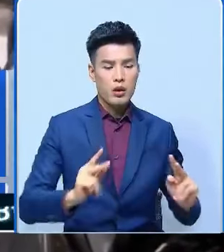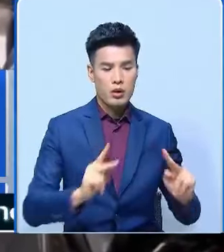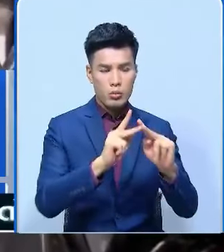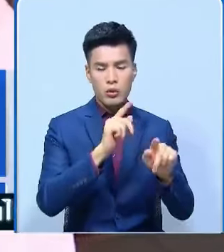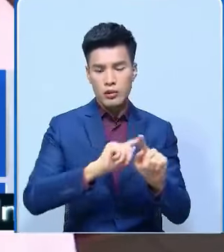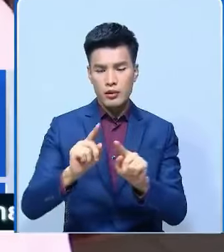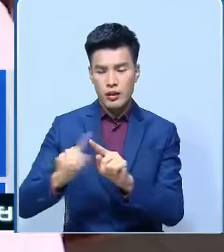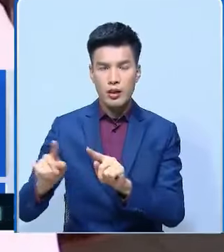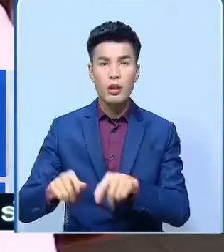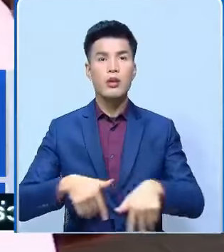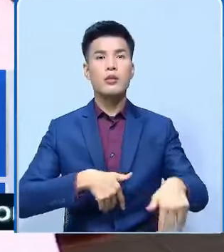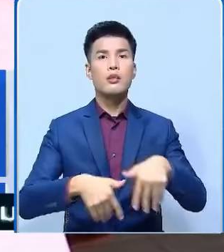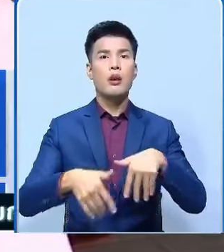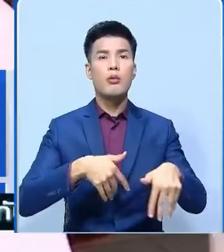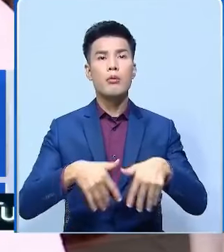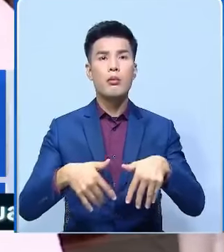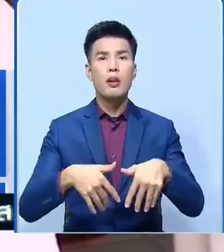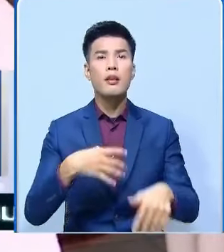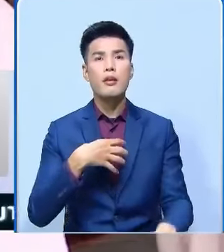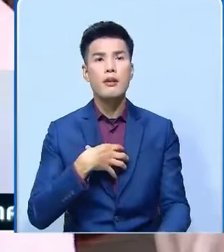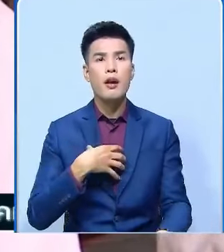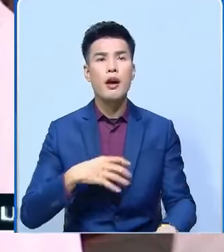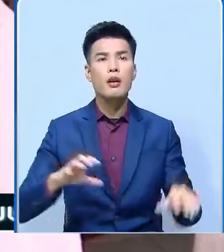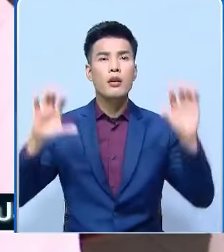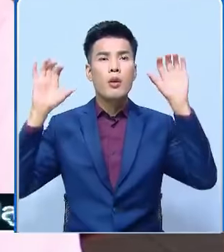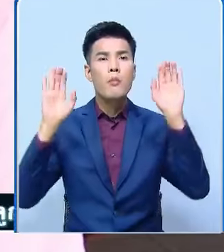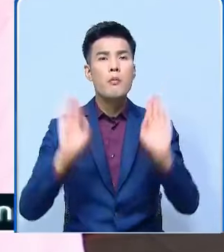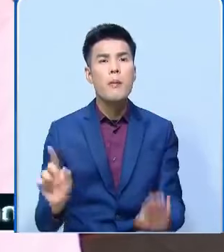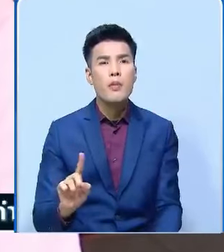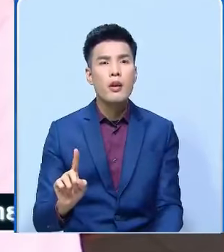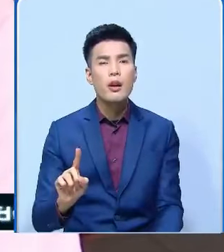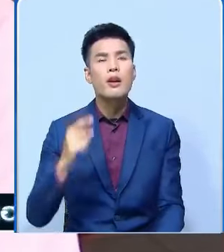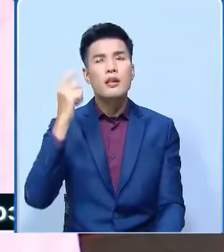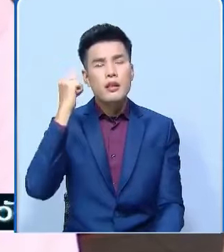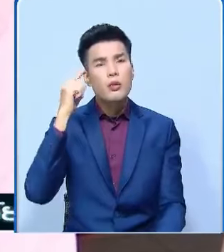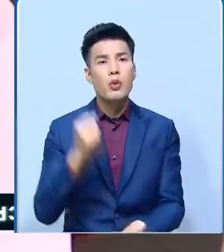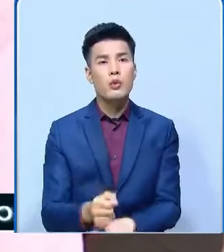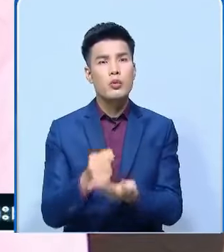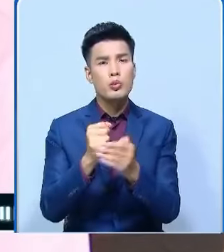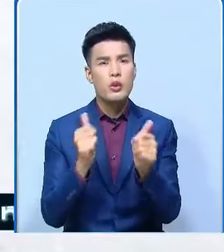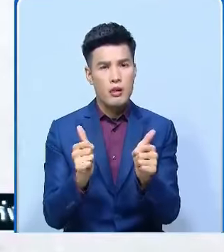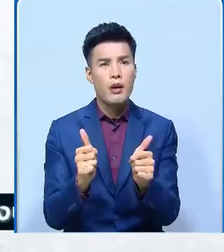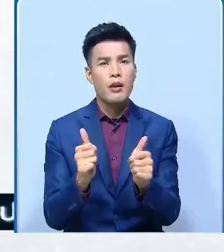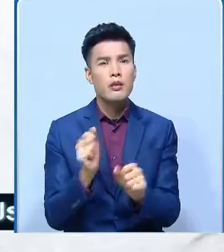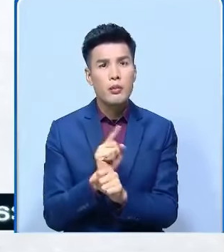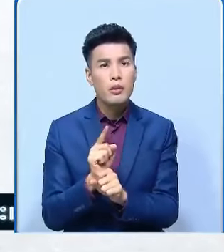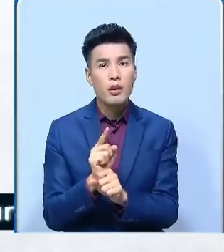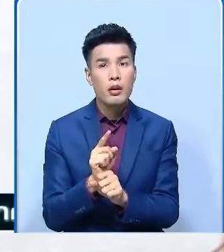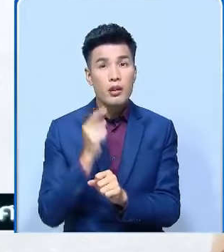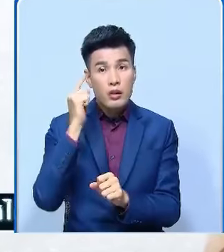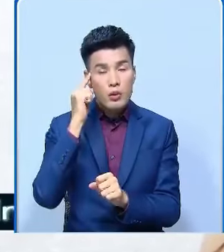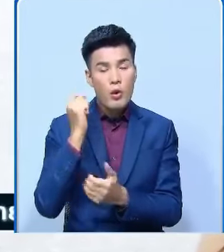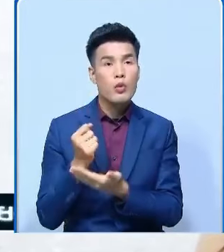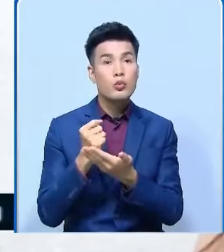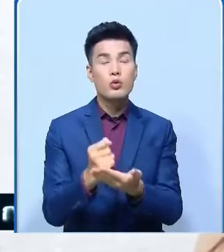าวบ้านเนี่ยประชาชนเนี่ยอยากได้รัฐมนตรีสเปคแบบไหนที่คิดว่าจะช่วยได้ที่จะมาขี่ม้า